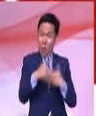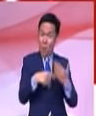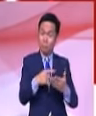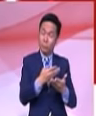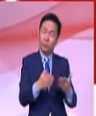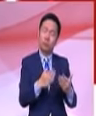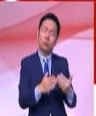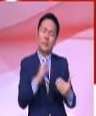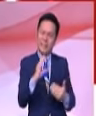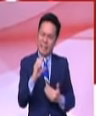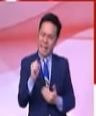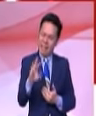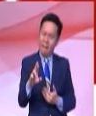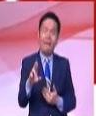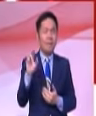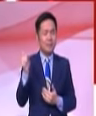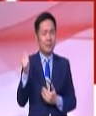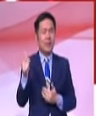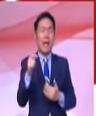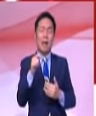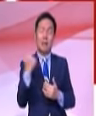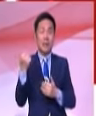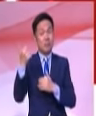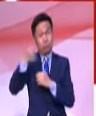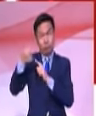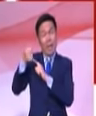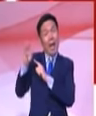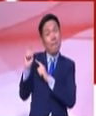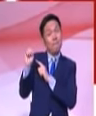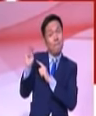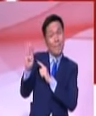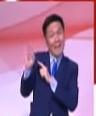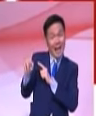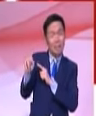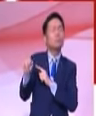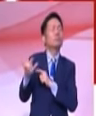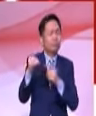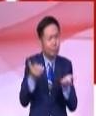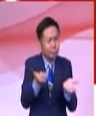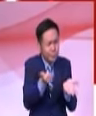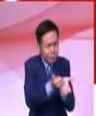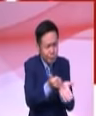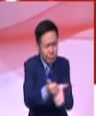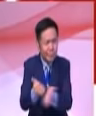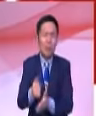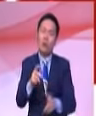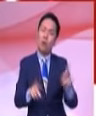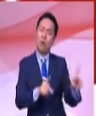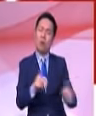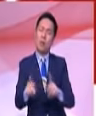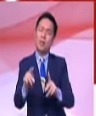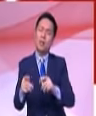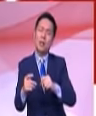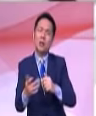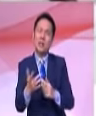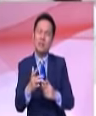tanggungjawab sosial korporat CSR MBI dalam menyantuni golongan kurang berkemampuan menjelang